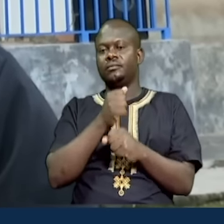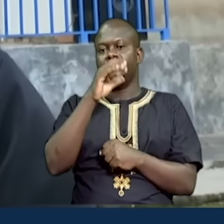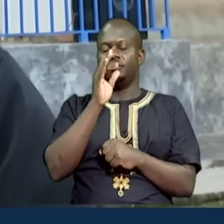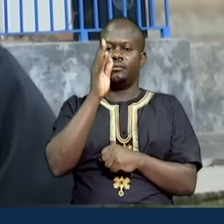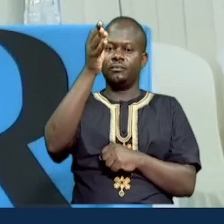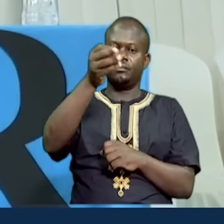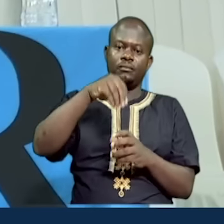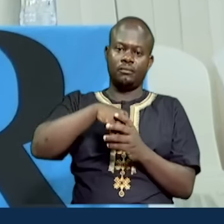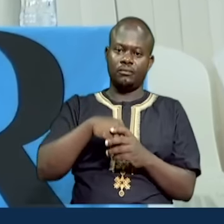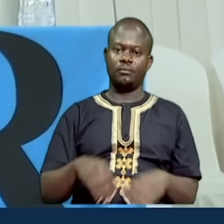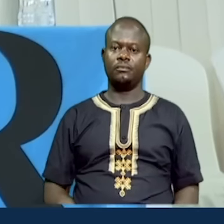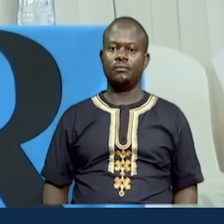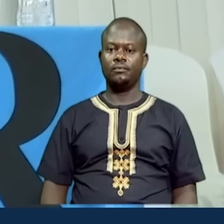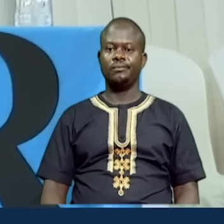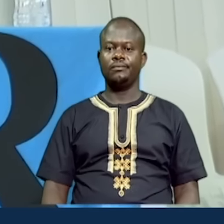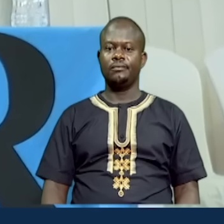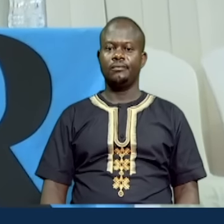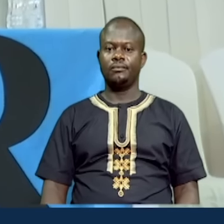ho n'akarusho.